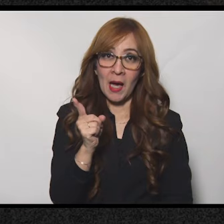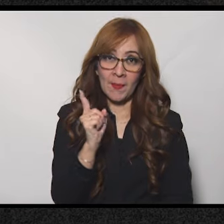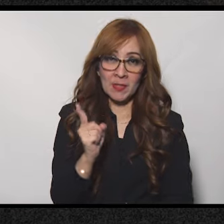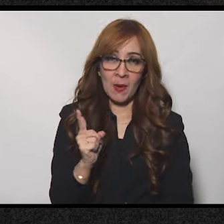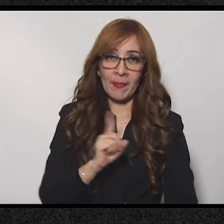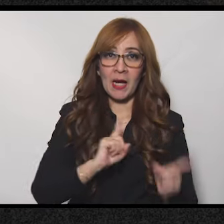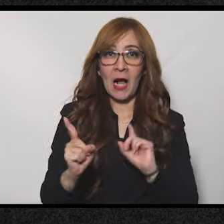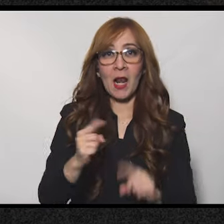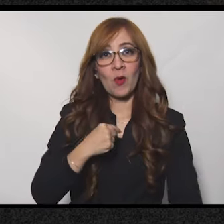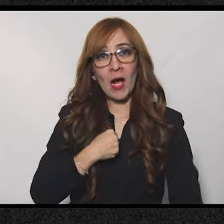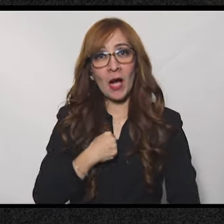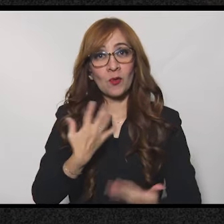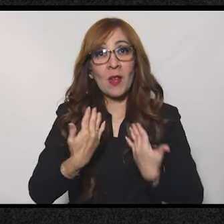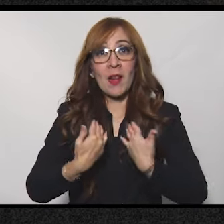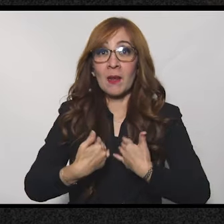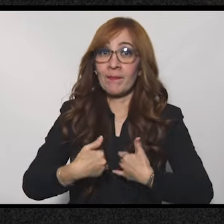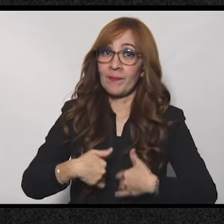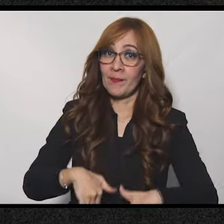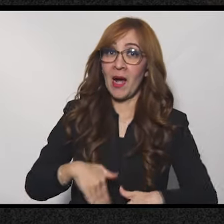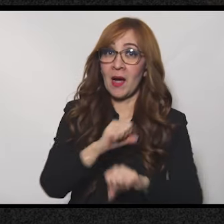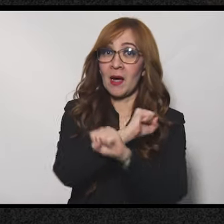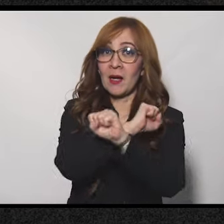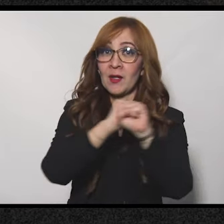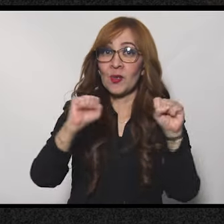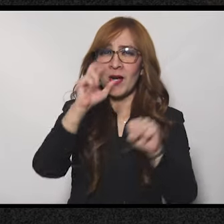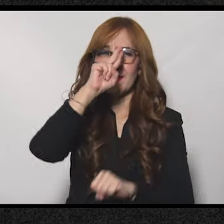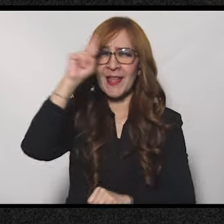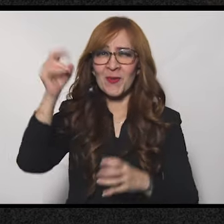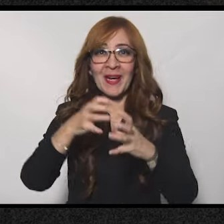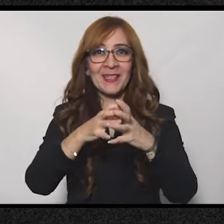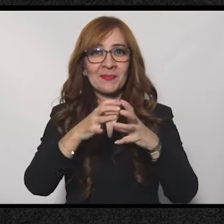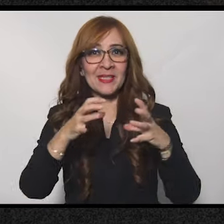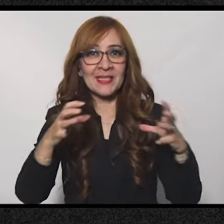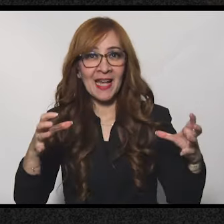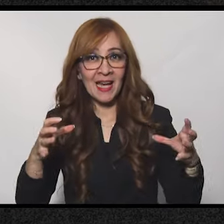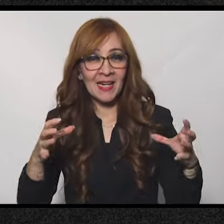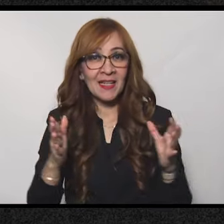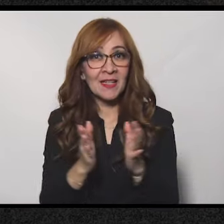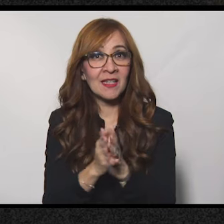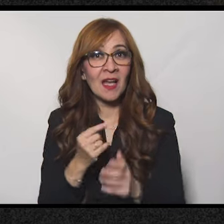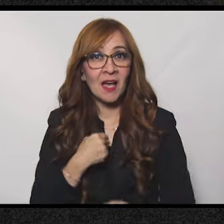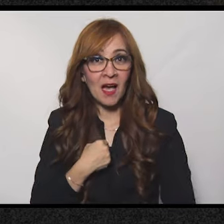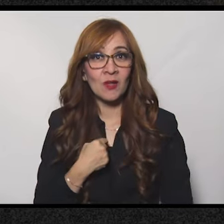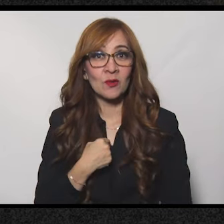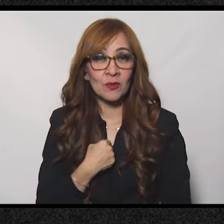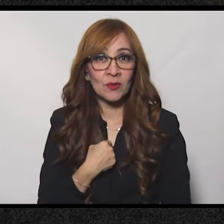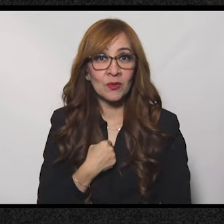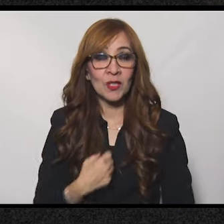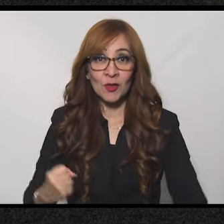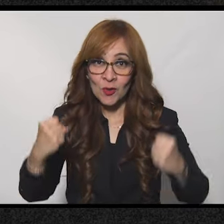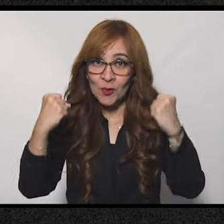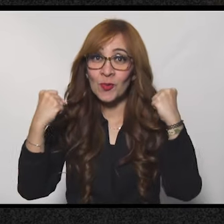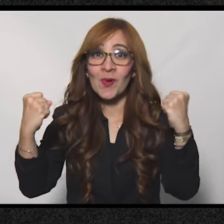jika aku lemah, kuasa Tuhan besar ya, maka aku